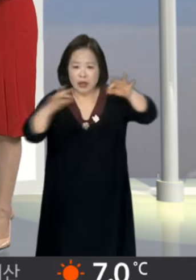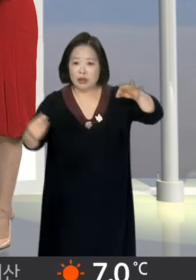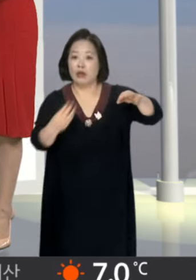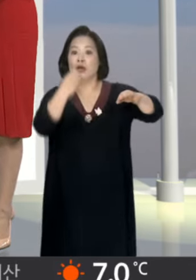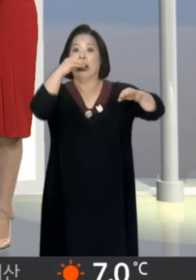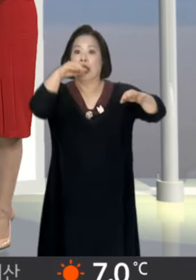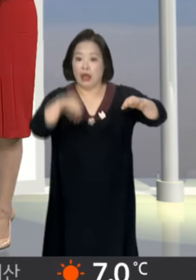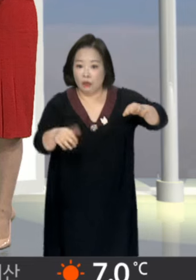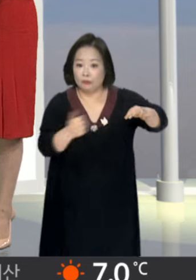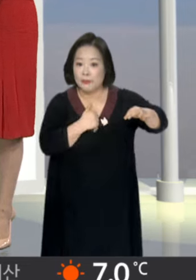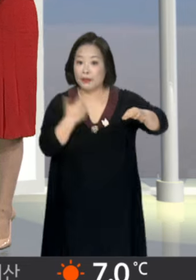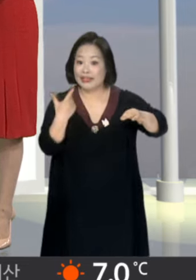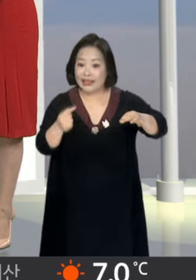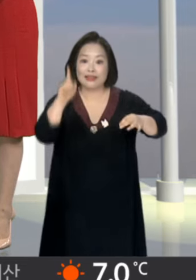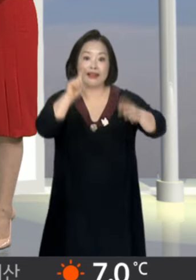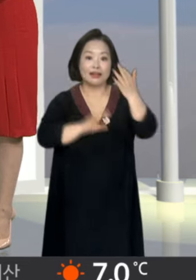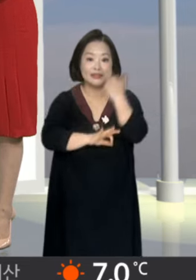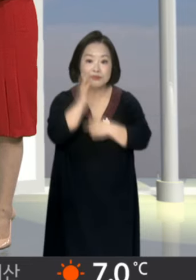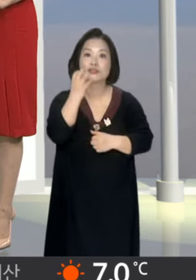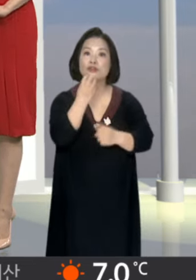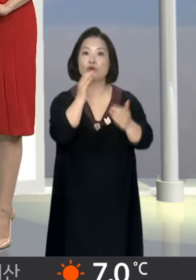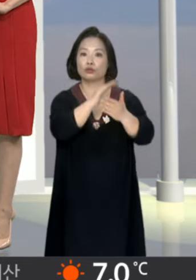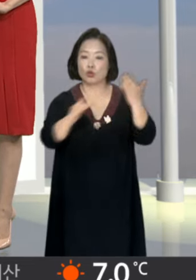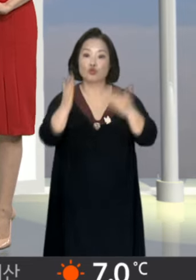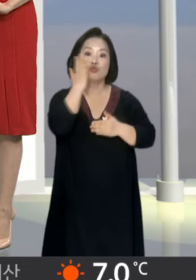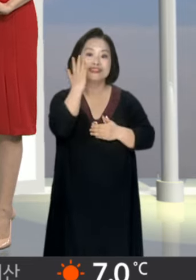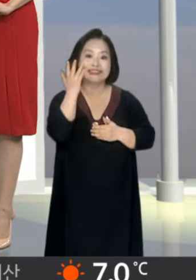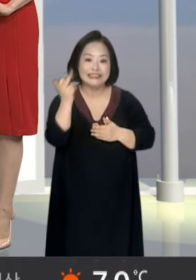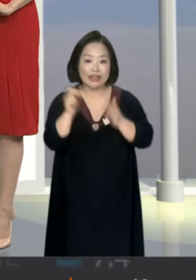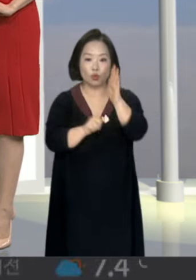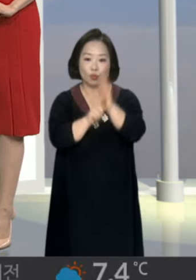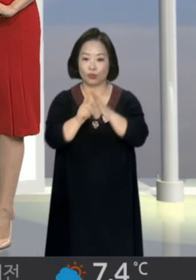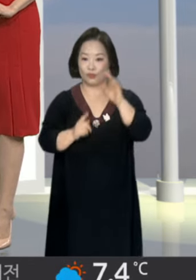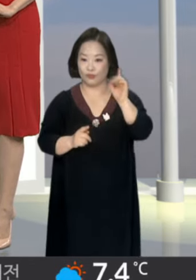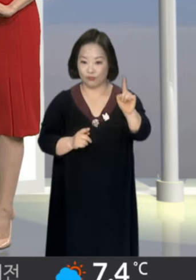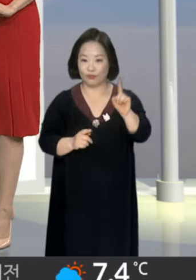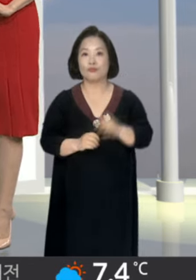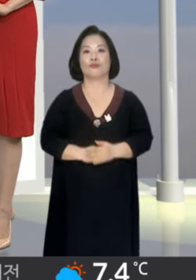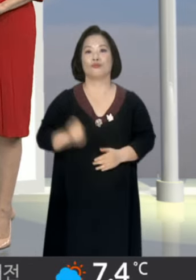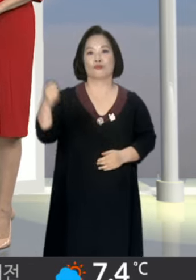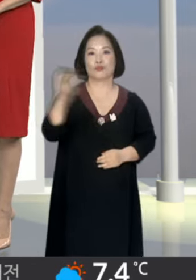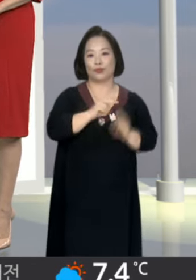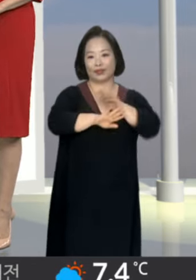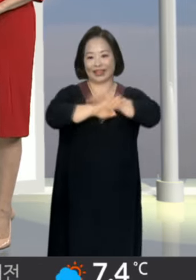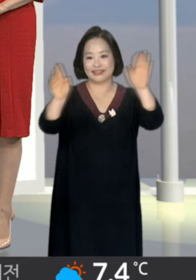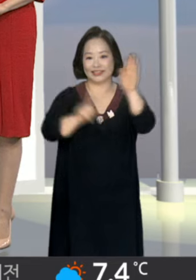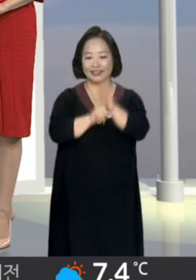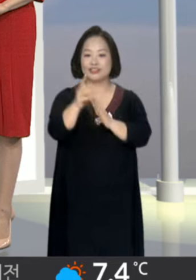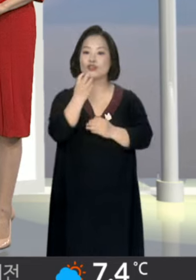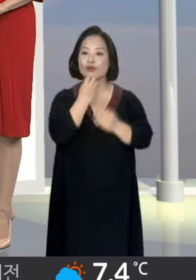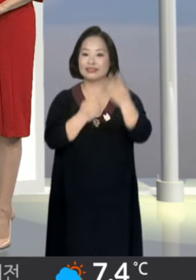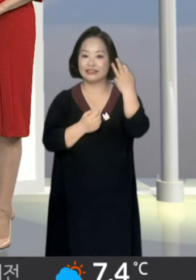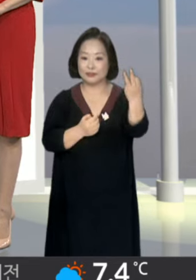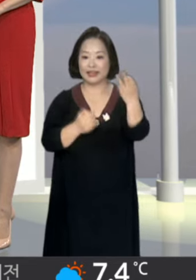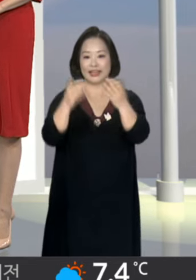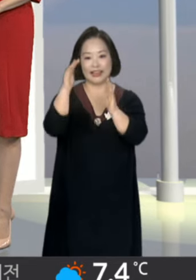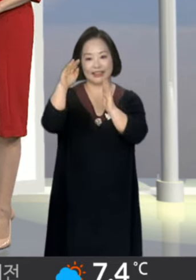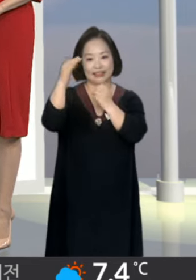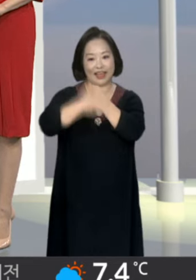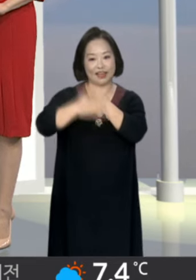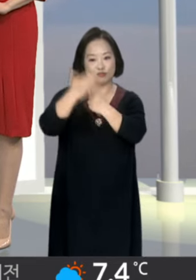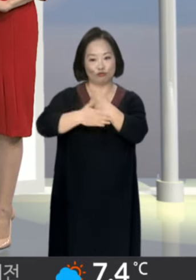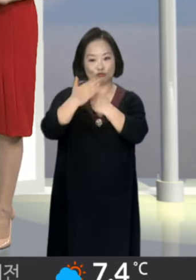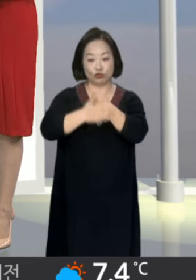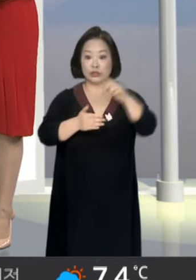내일 아침에 서울과 전주 울산이 모두 1도에서 시작을 하겠고요 낮에는 서울이 12도 대구는